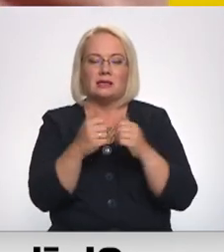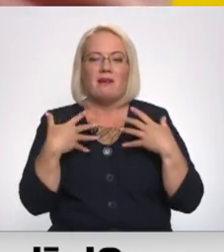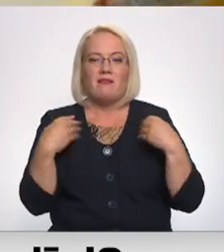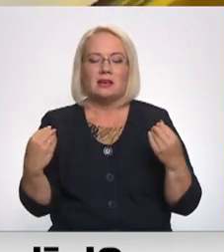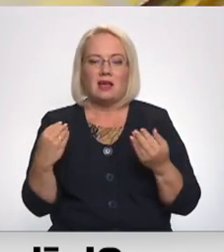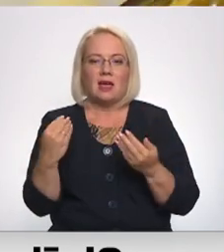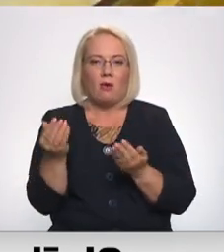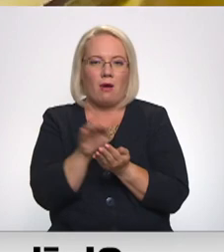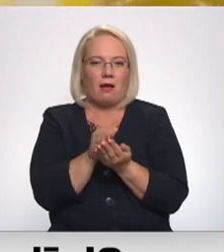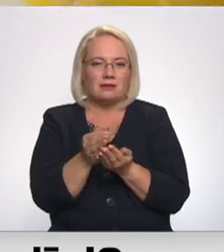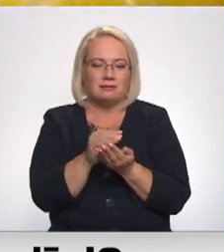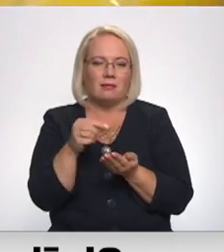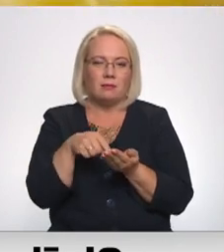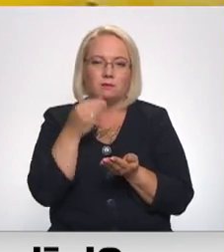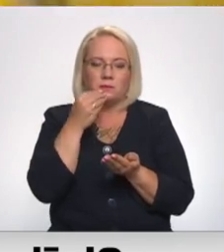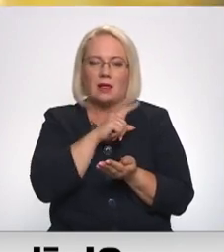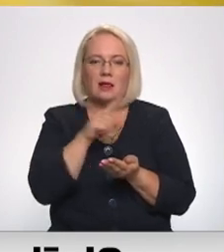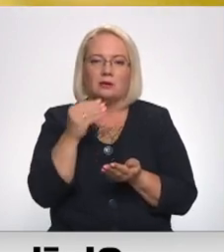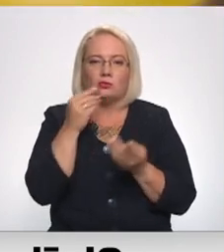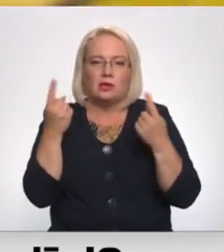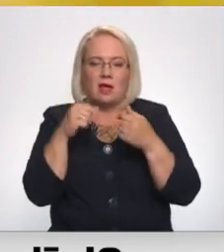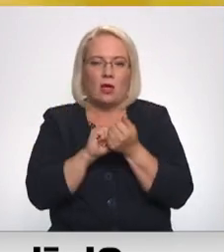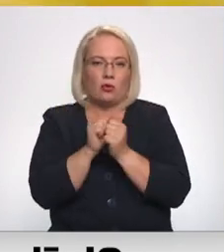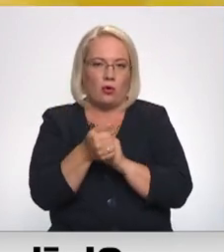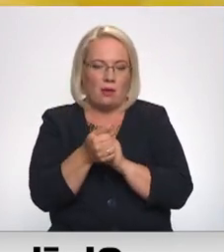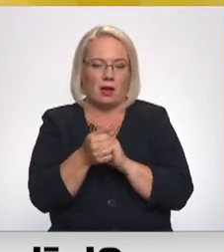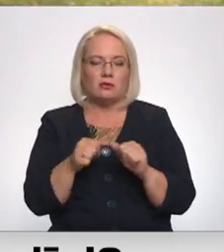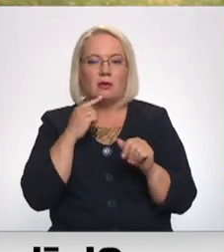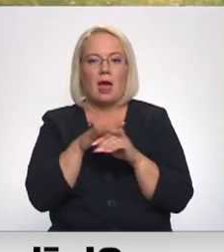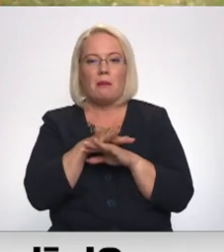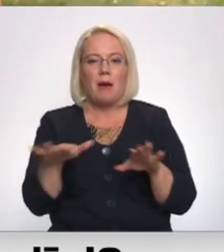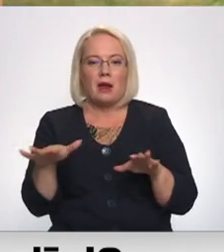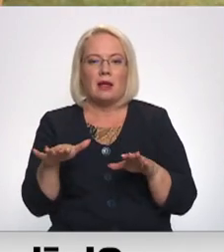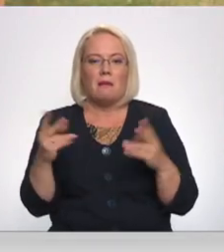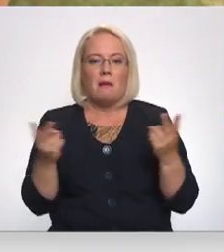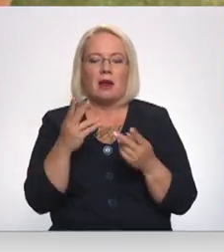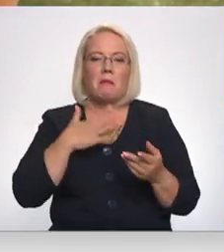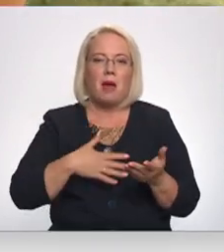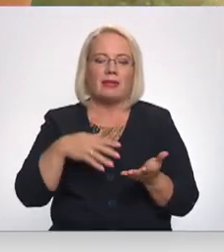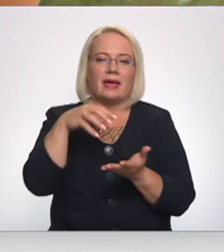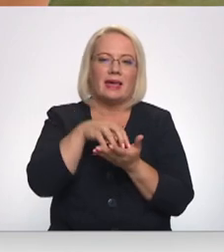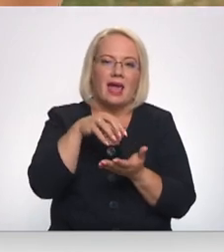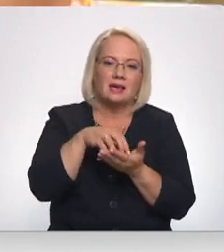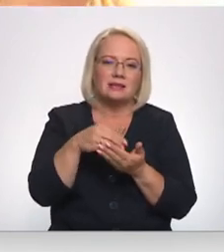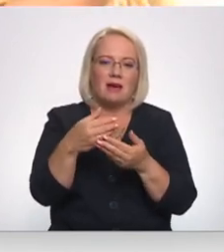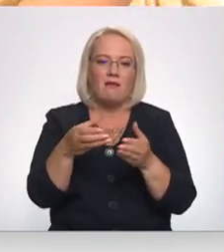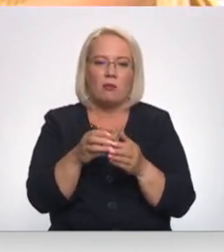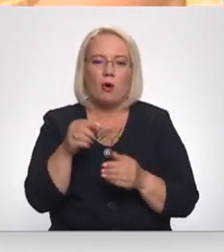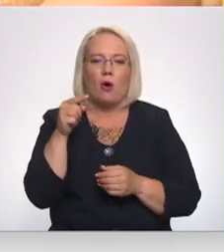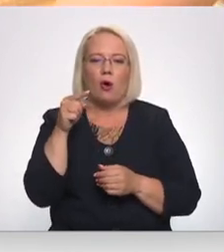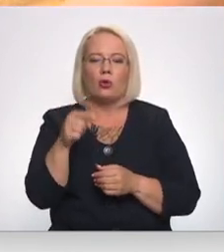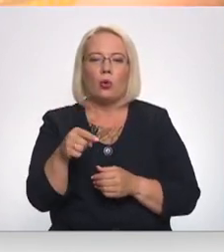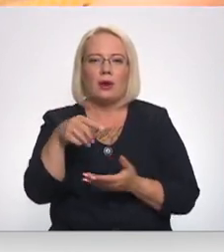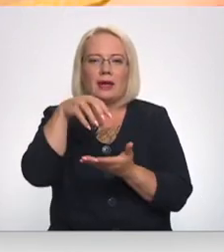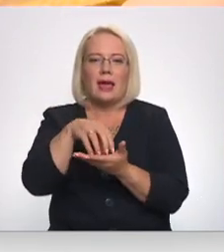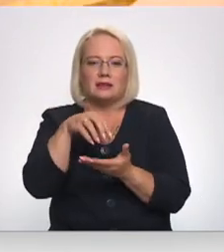uzkotu kastīti, lai līdz pusdienas laikam nav jāmokās. Bērniem ļoti patīkās parasti kaut kādu keksiņu veidu formiņus, un tenīs keksiņos